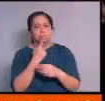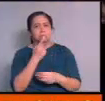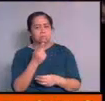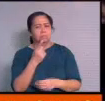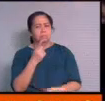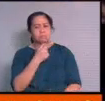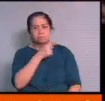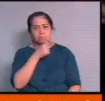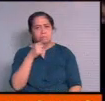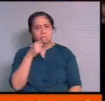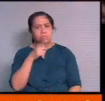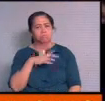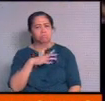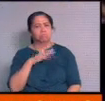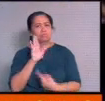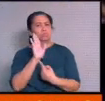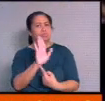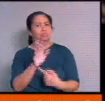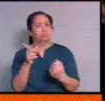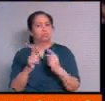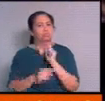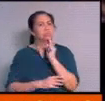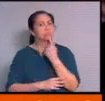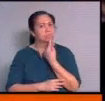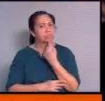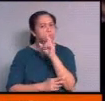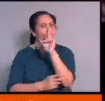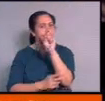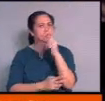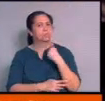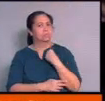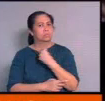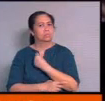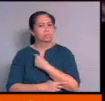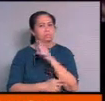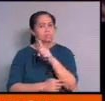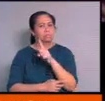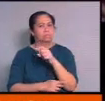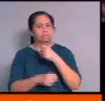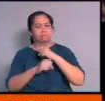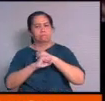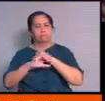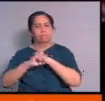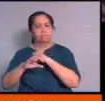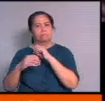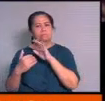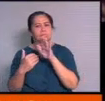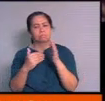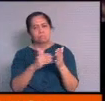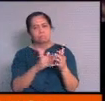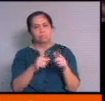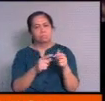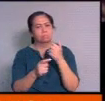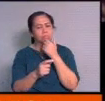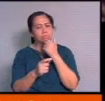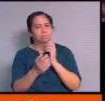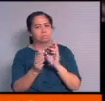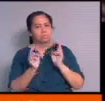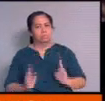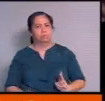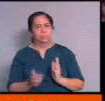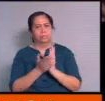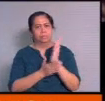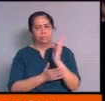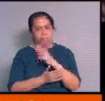ni Robredo na nagpapakita lang ito na seryoso ang US senators sa kanilang kampanya laban sa mga paglabag sa karapatang